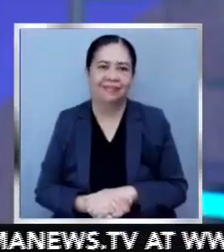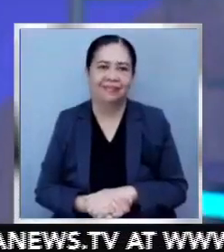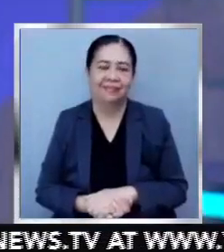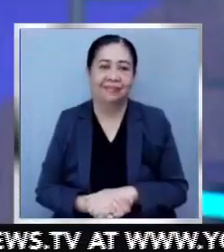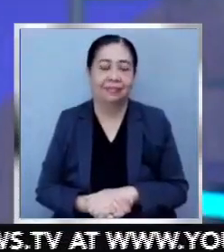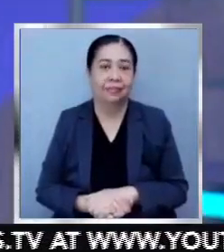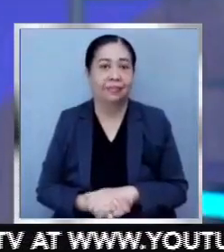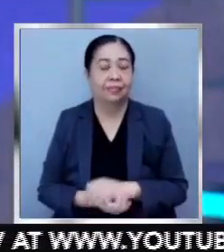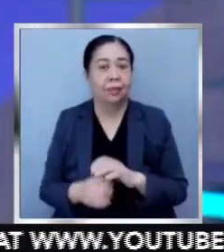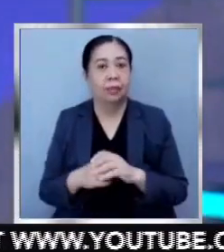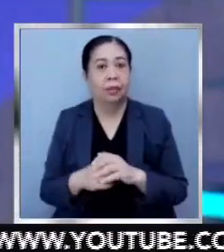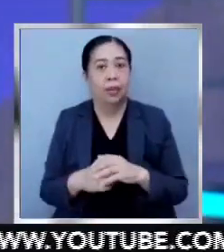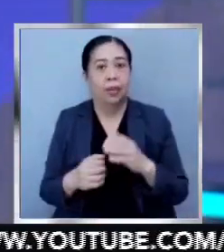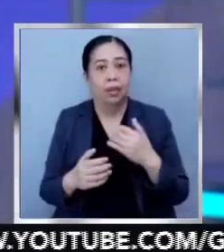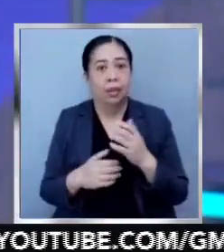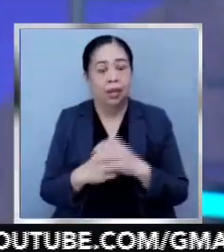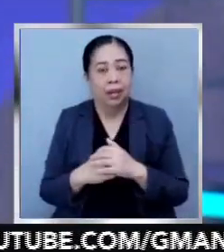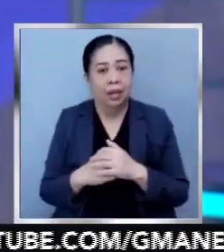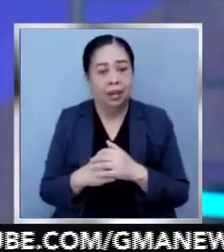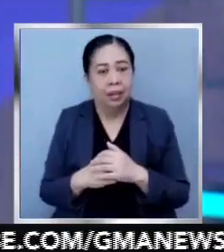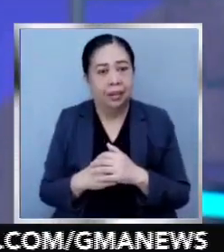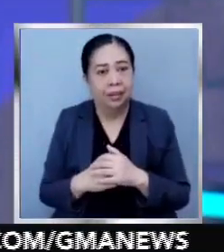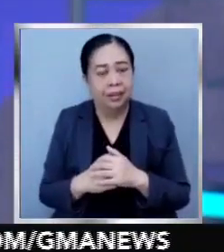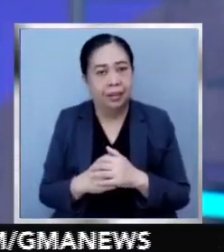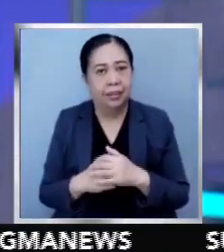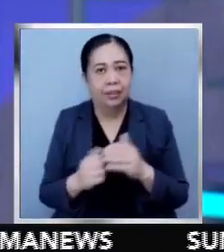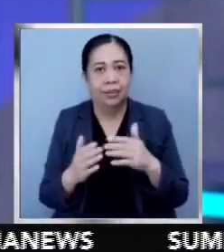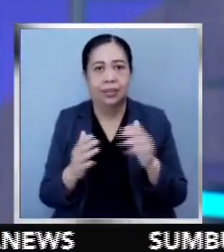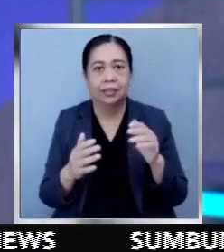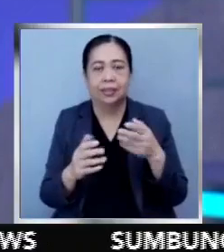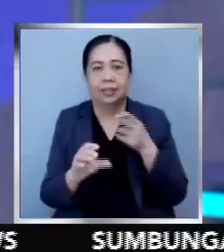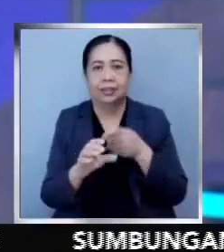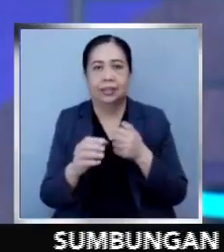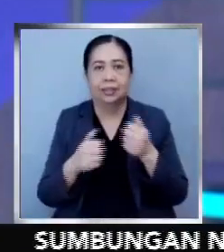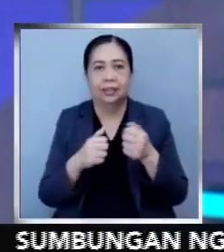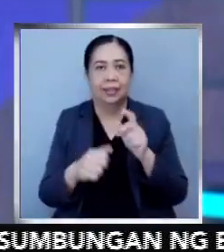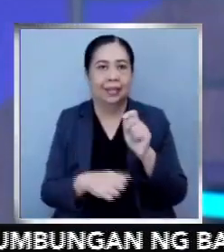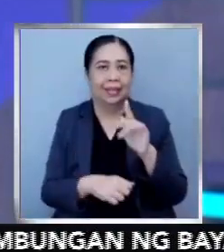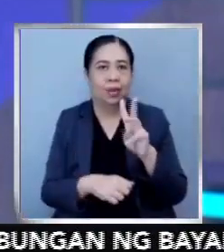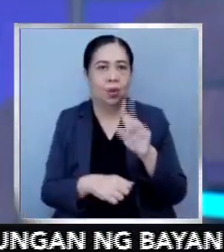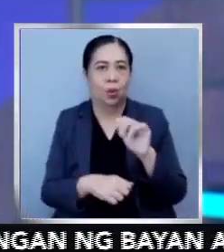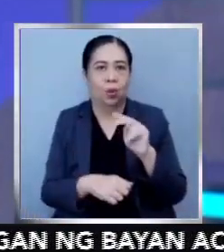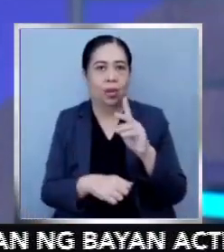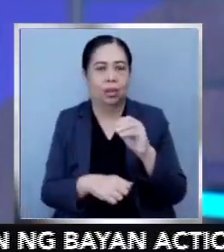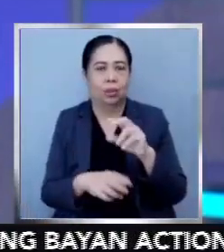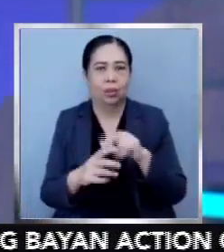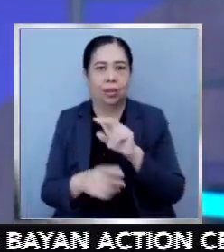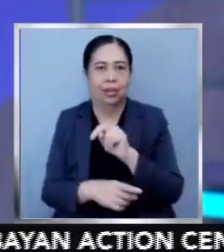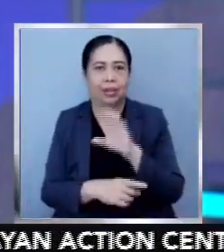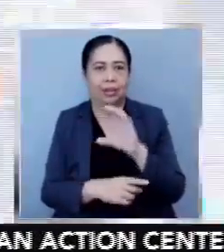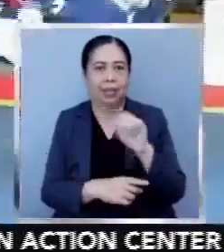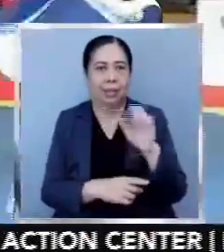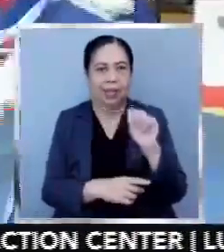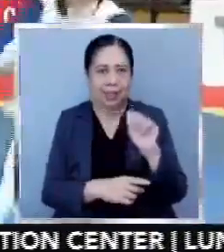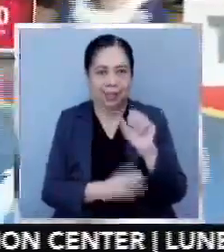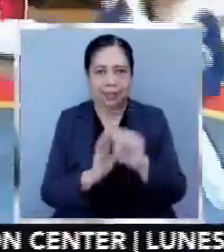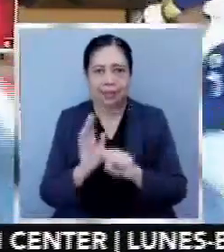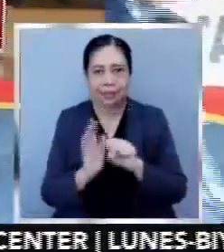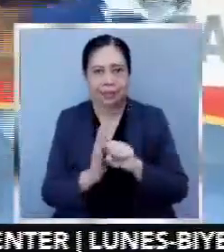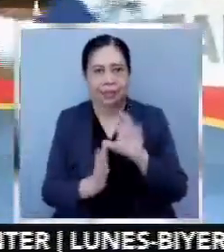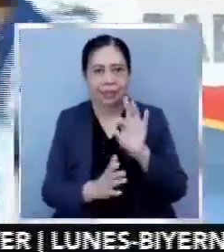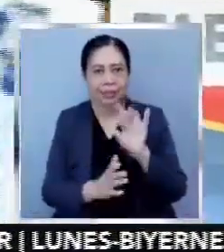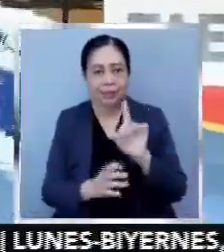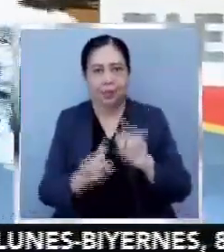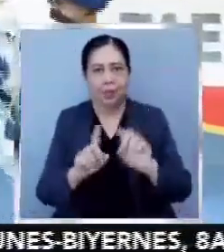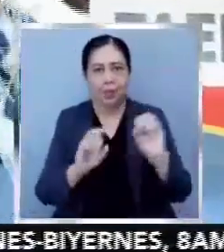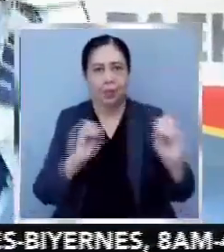Sumipa po ang aksyon sa tapatan ng student-athletes na lumahok sa Taekwondo tournament ng NCAA Season 99. Kanya-kanyang